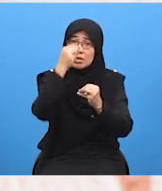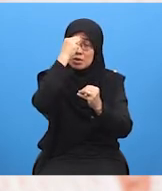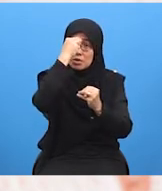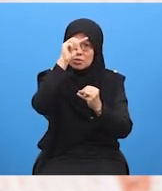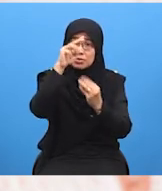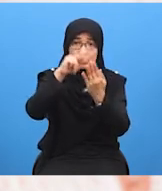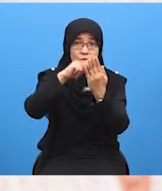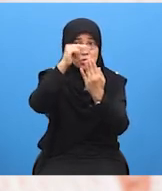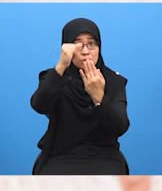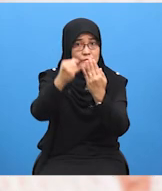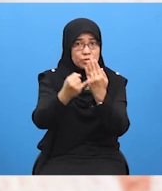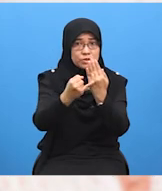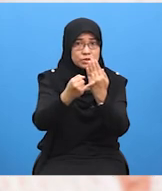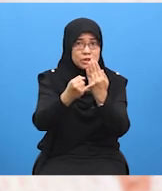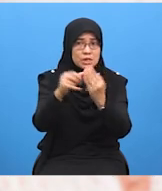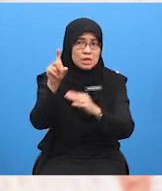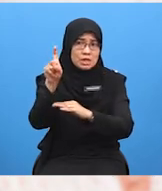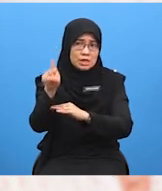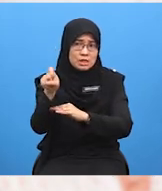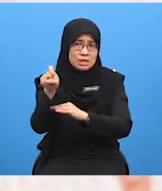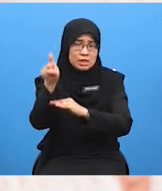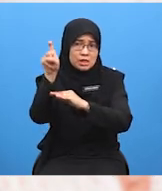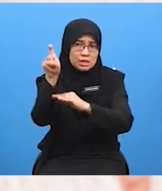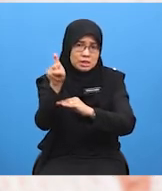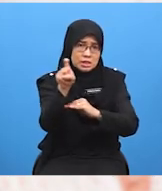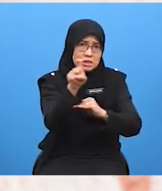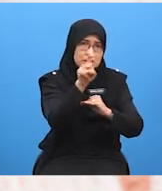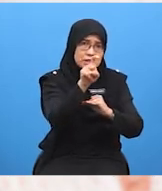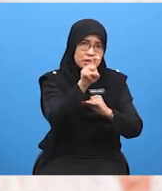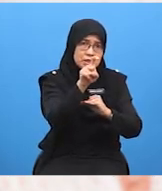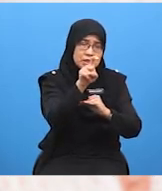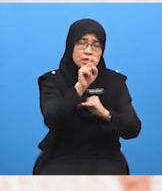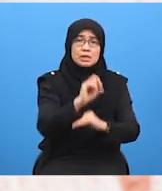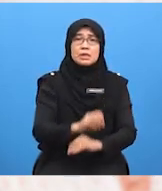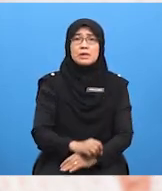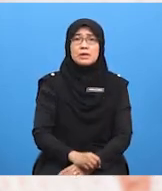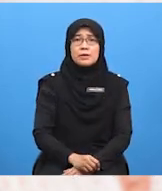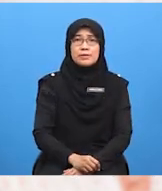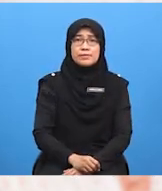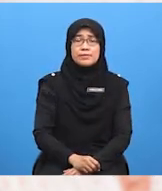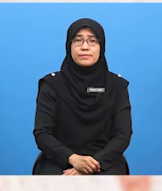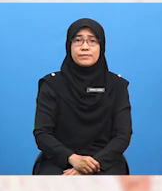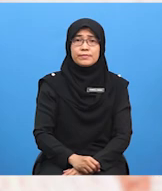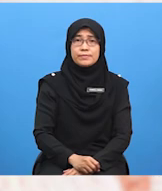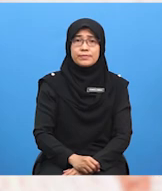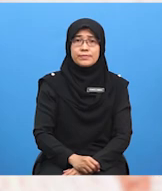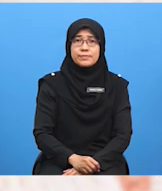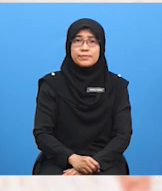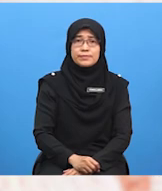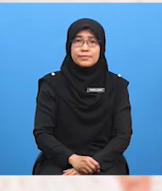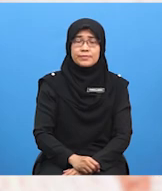Murid hanya perlu klik dan drag komponen yang dikehendaki pada tertingkap kanan